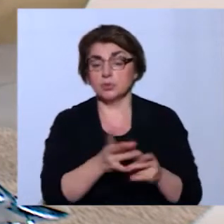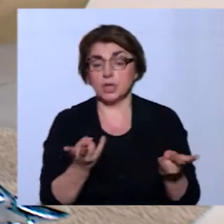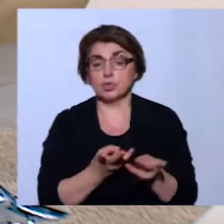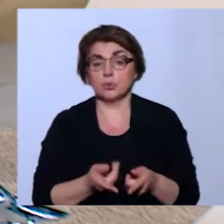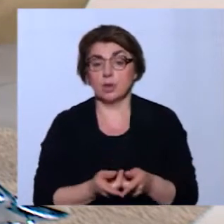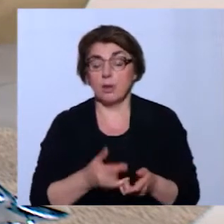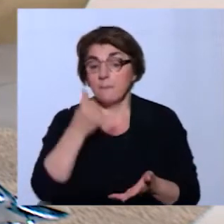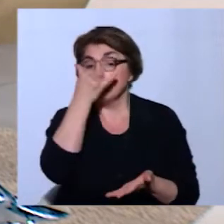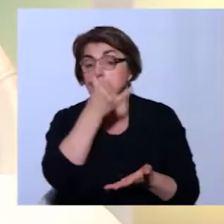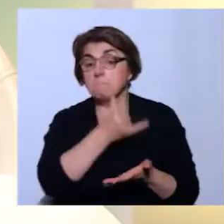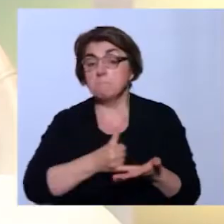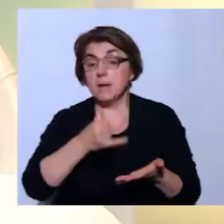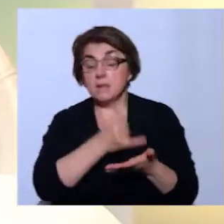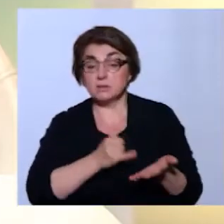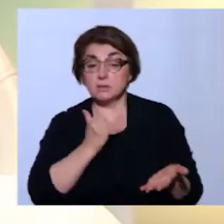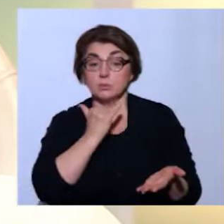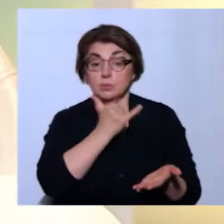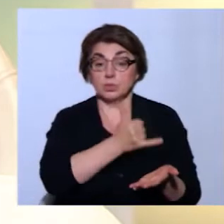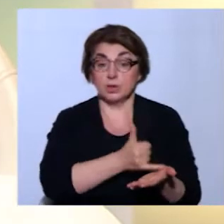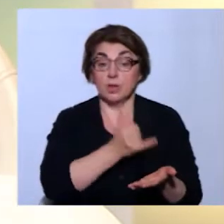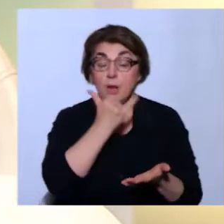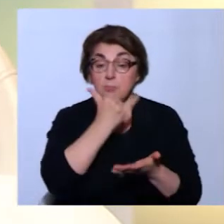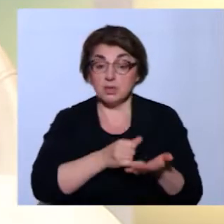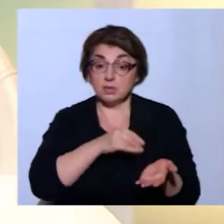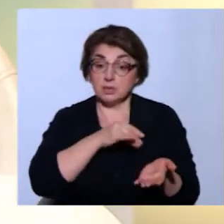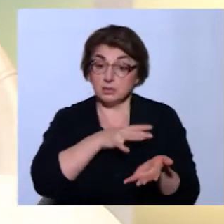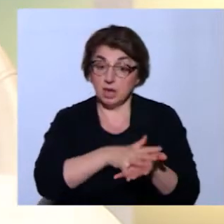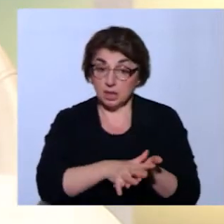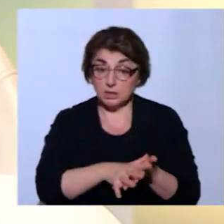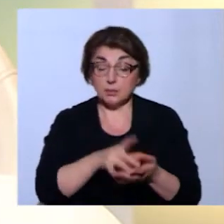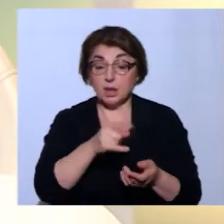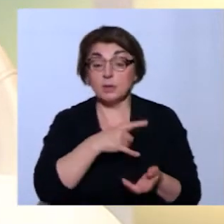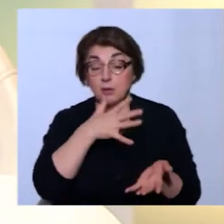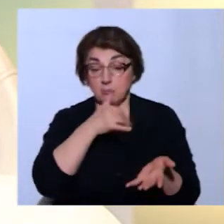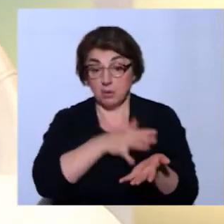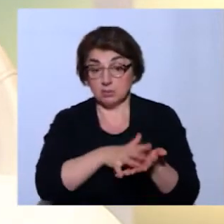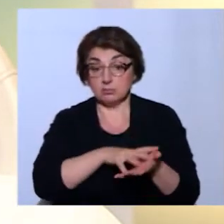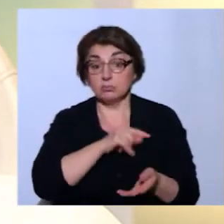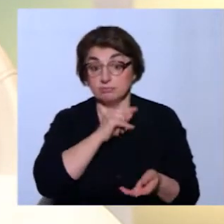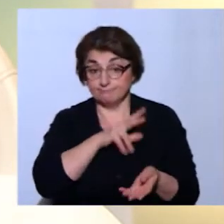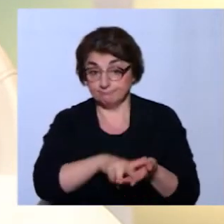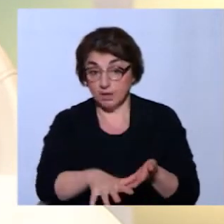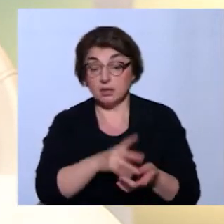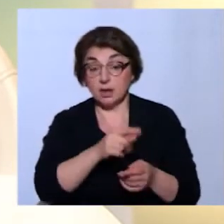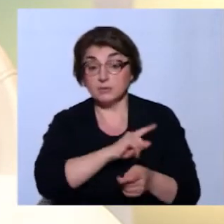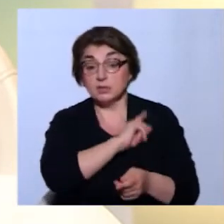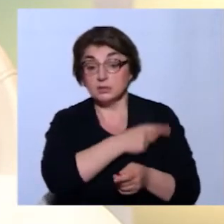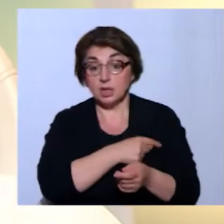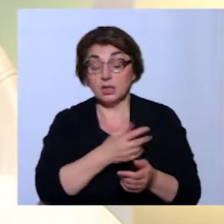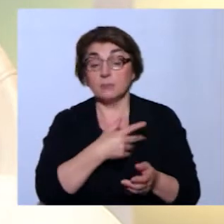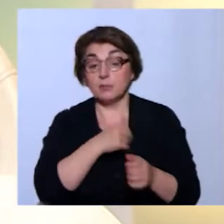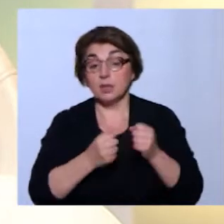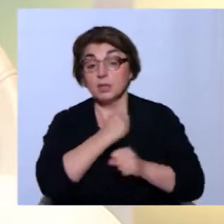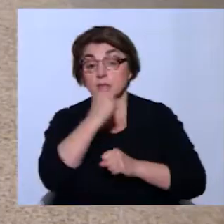რომ ბენზინი დაიწვას და იმ ენერგიით, რაც ბენზინის წვას მოყვება, ამოძრაოს მანქანის